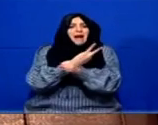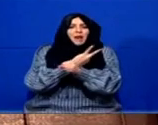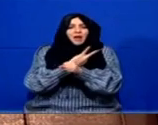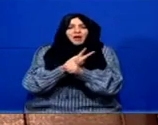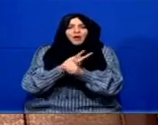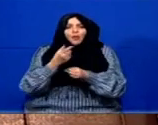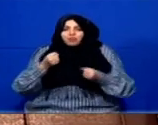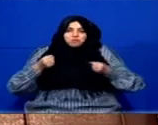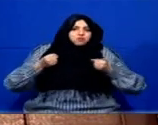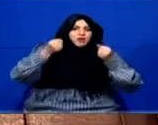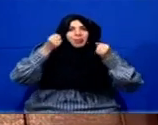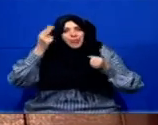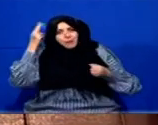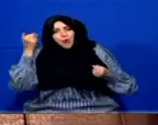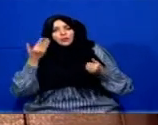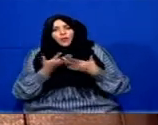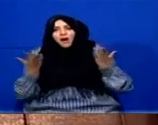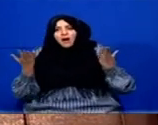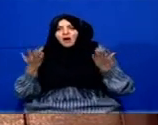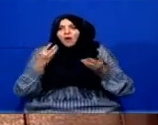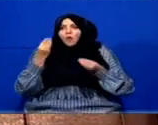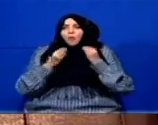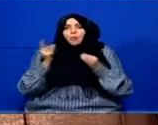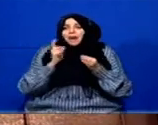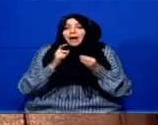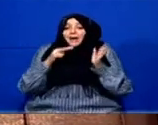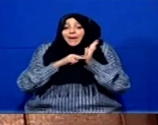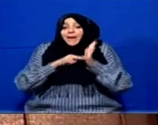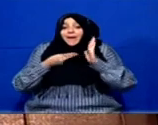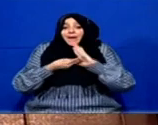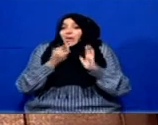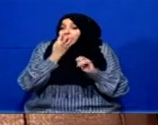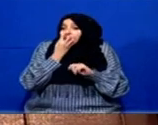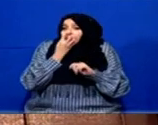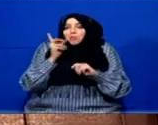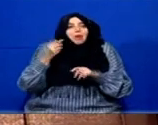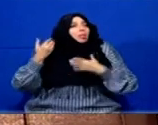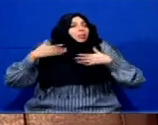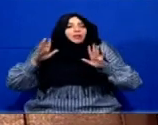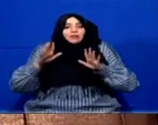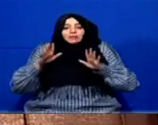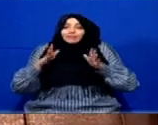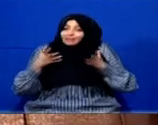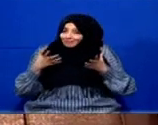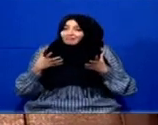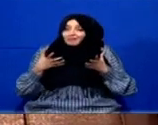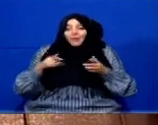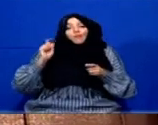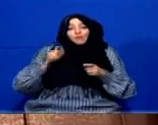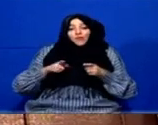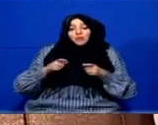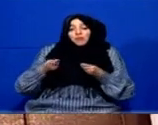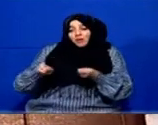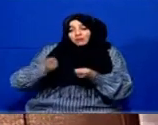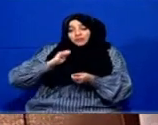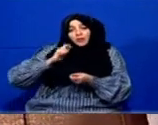بتهور منه او بعدم اتخاذ اسباب الحفظ او